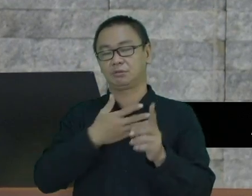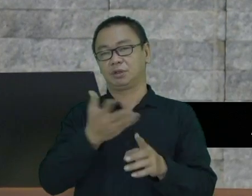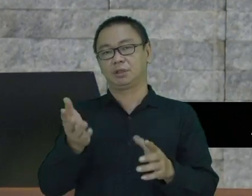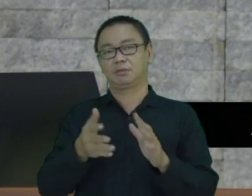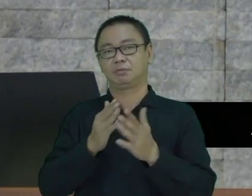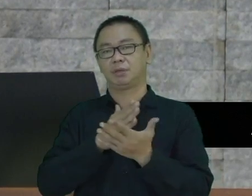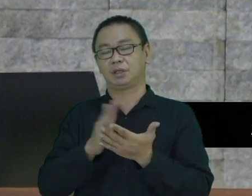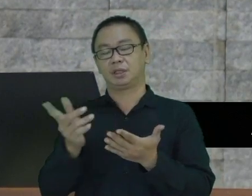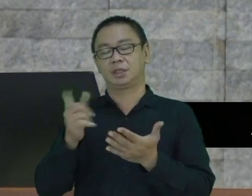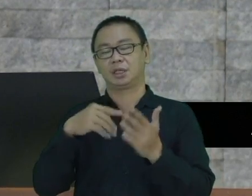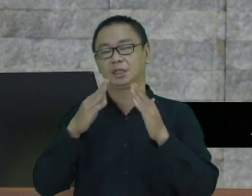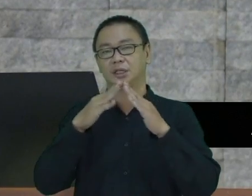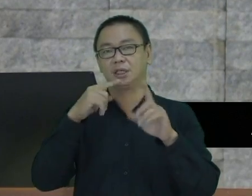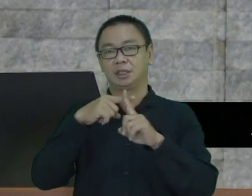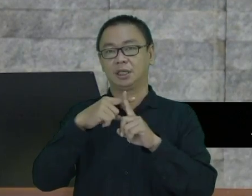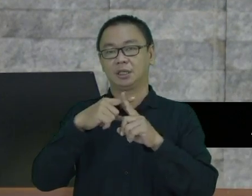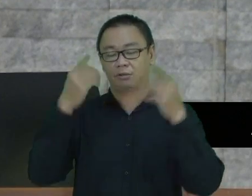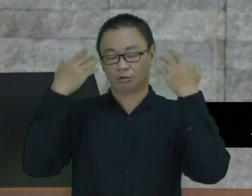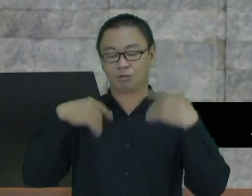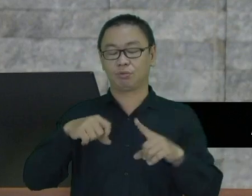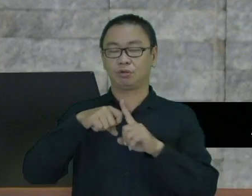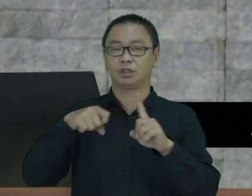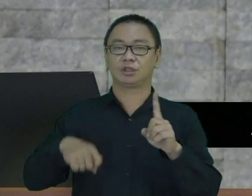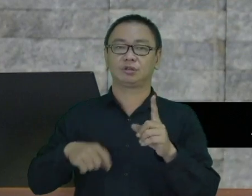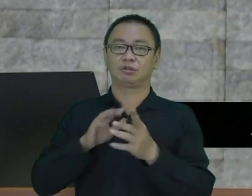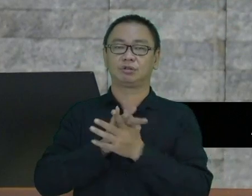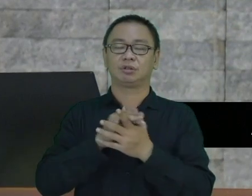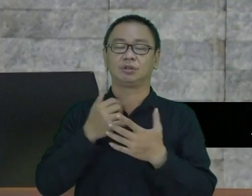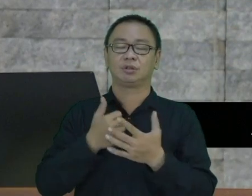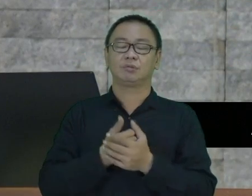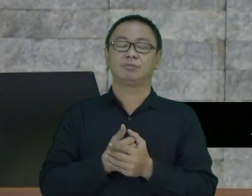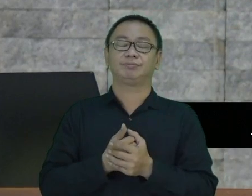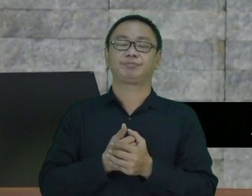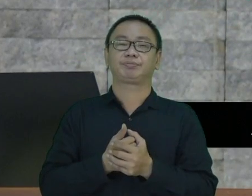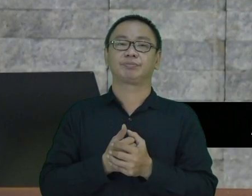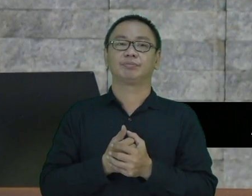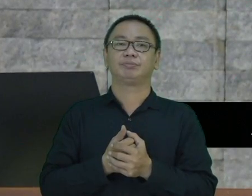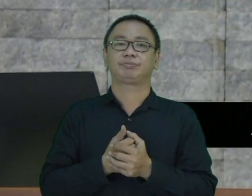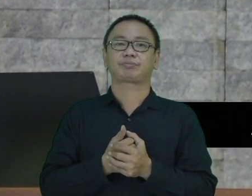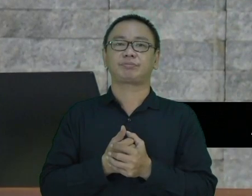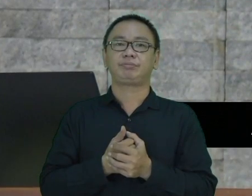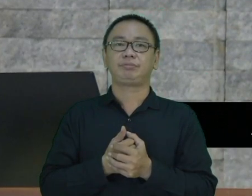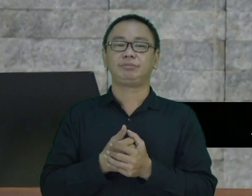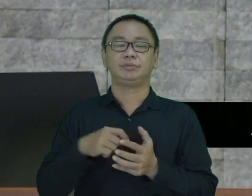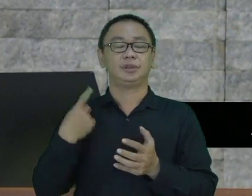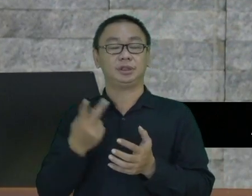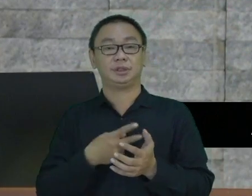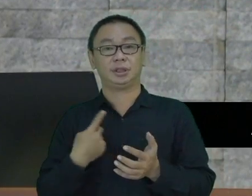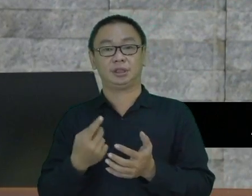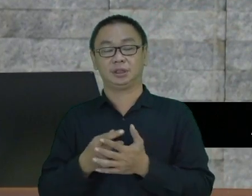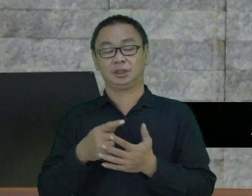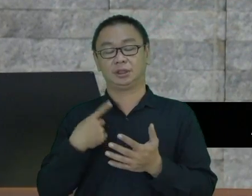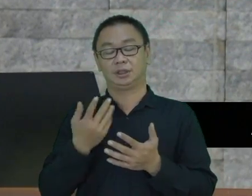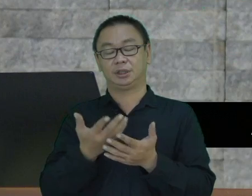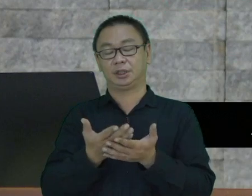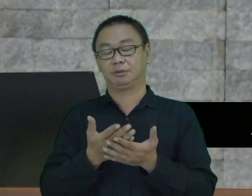gereja yang adalah tubuh Kristus yang esa, kudus, am, dan rasuli. Kita akan menerima saudara-saudara ini menjadi